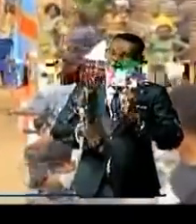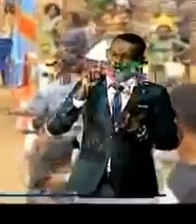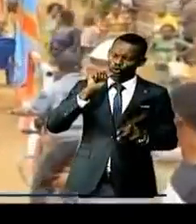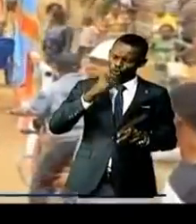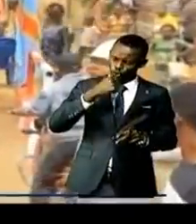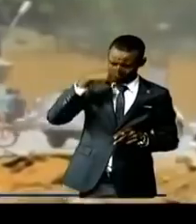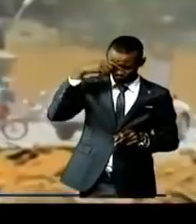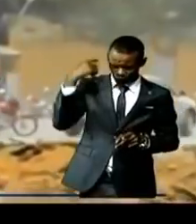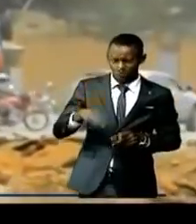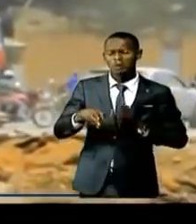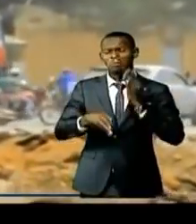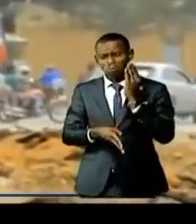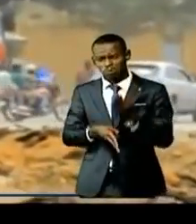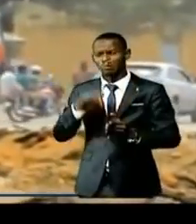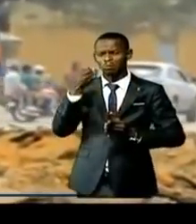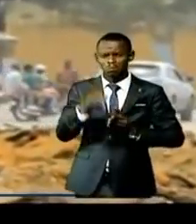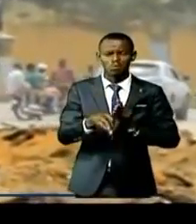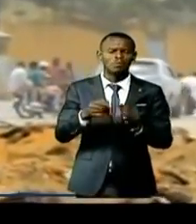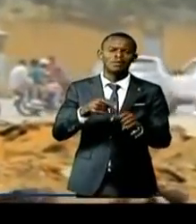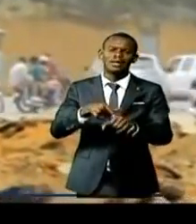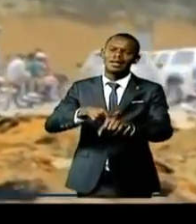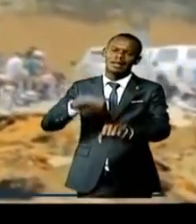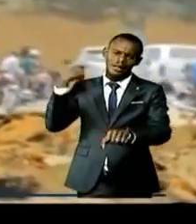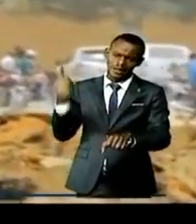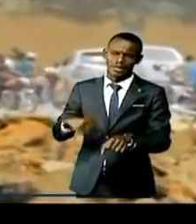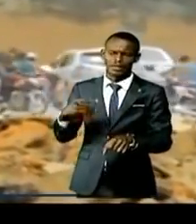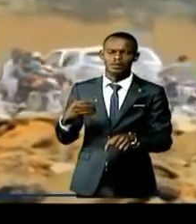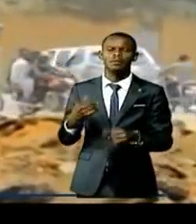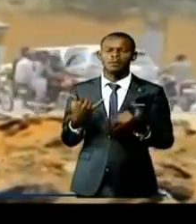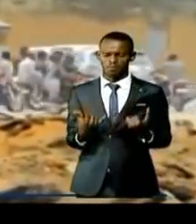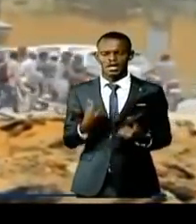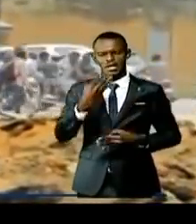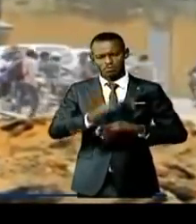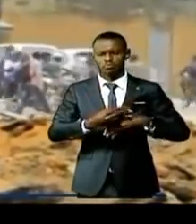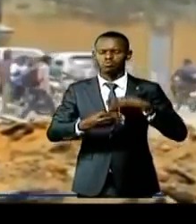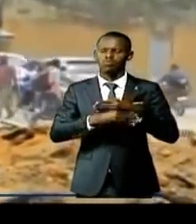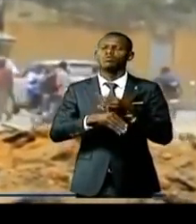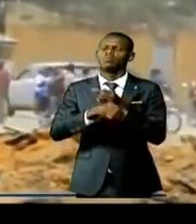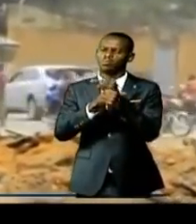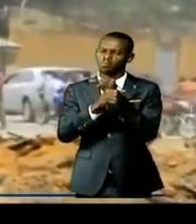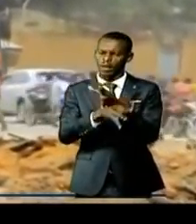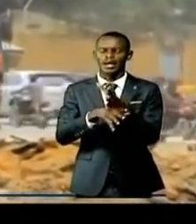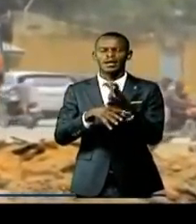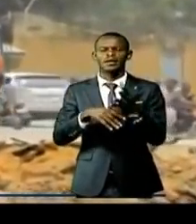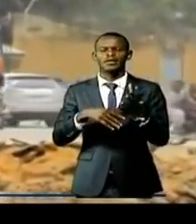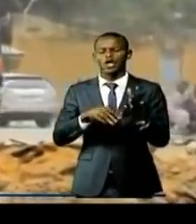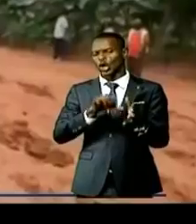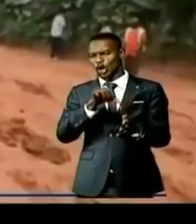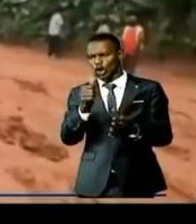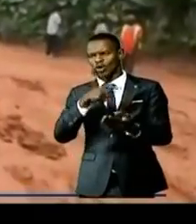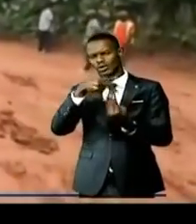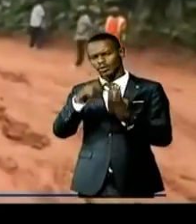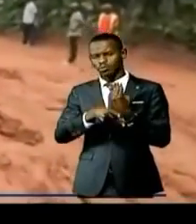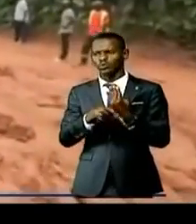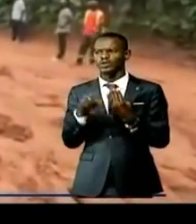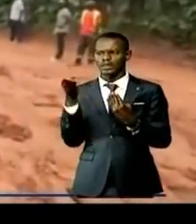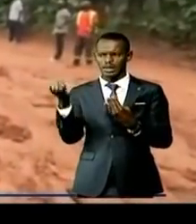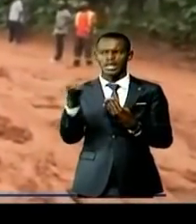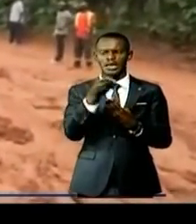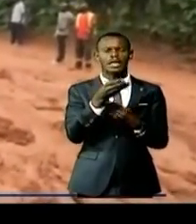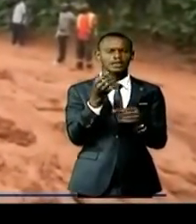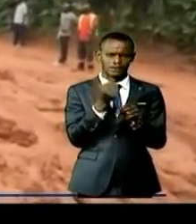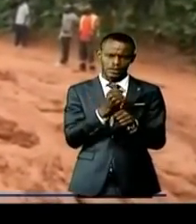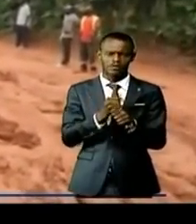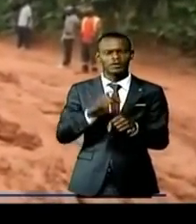projets de développement sont en cours d'exécution en ville de Bounia, tout comme sur l'ensemble de la province de l'Ituri. La remise en état du